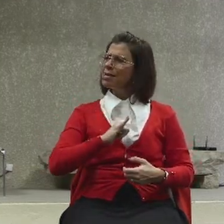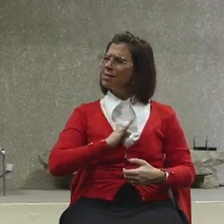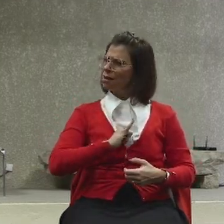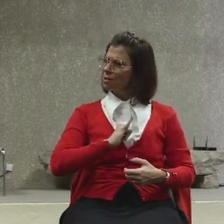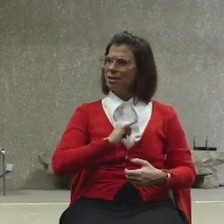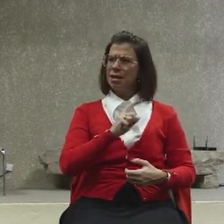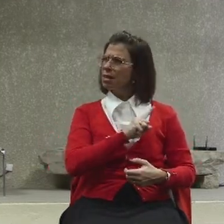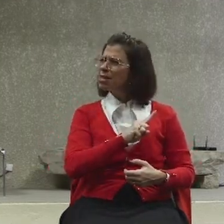pour qui ça fait tilt.